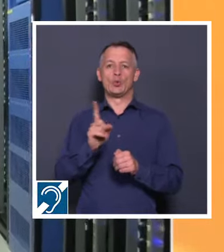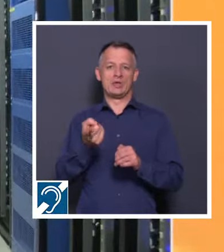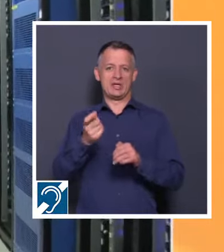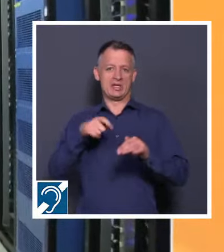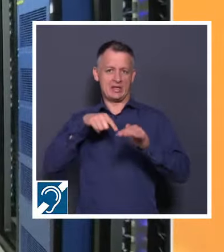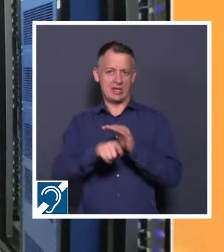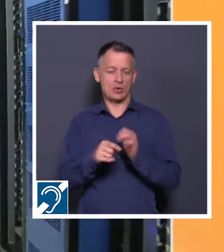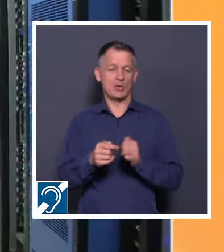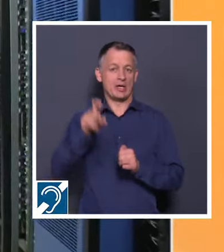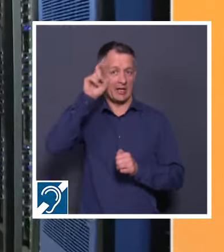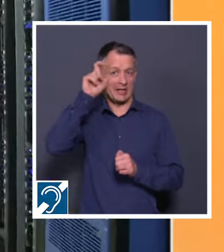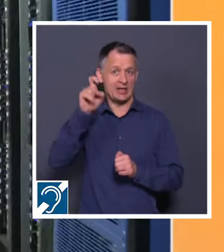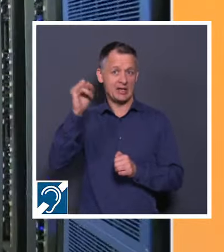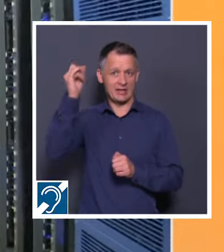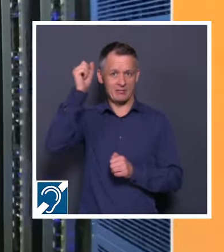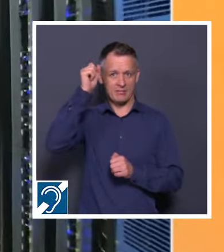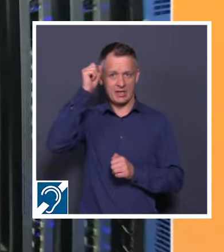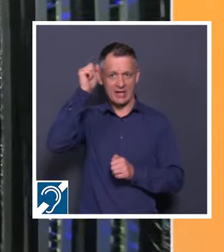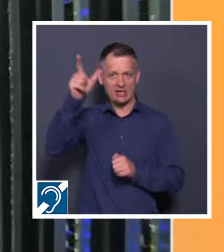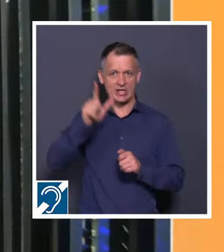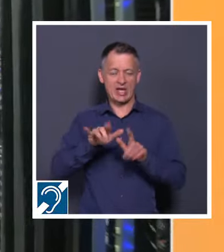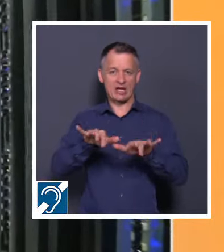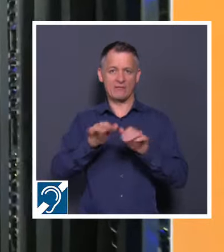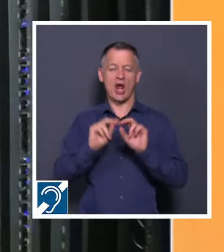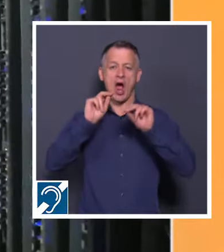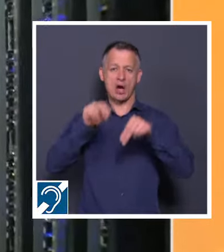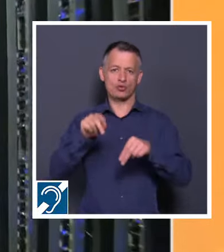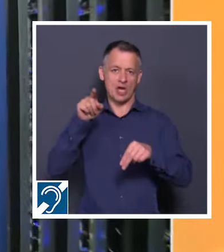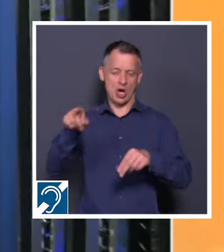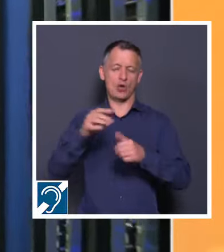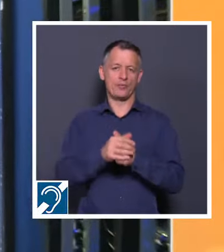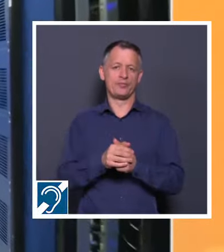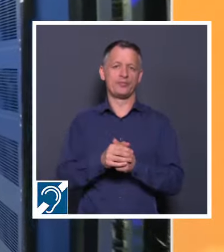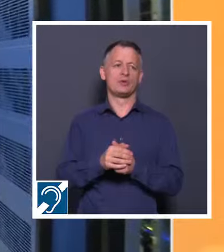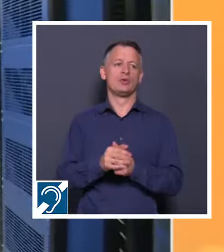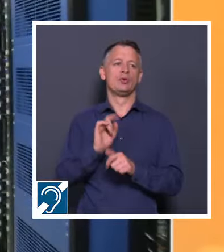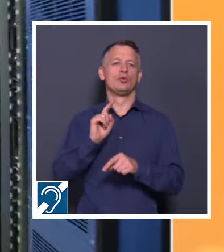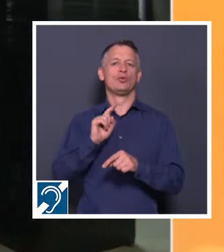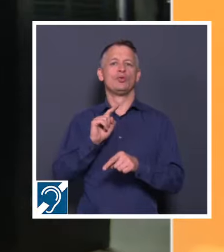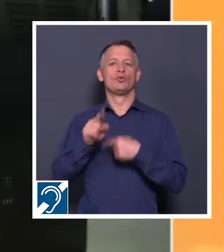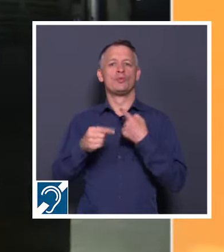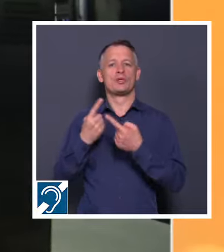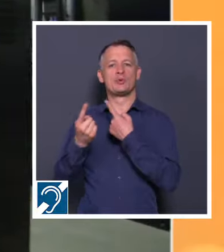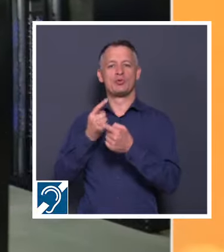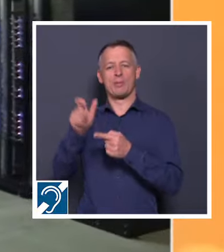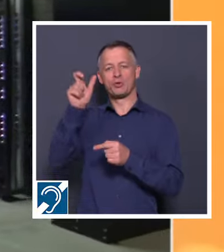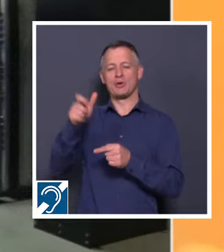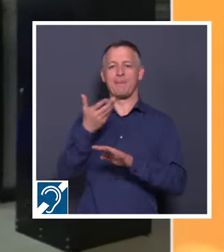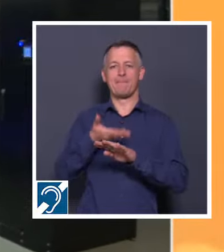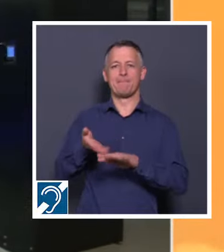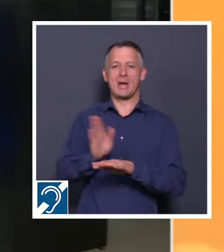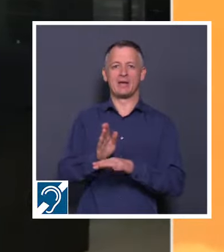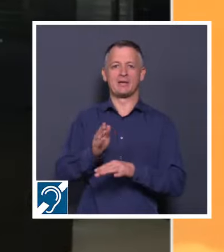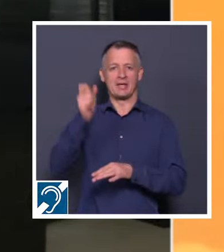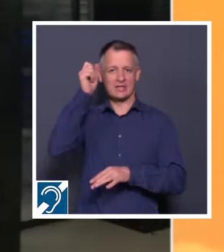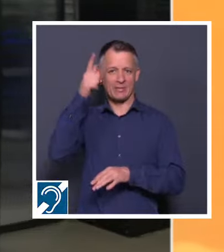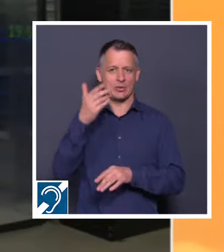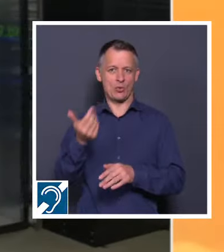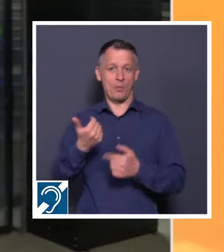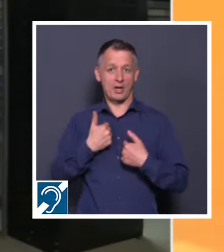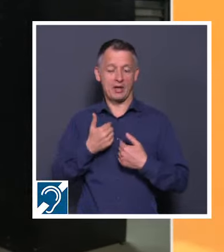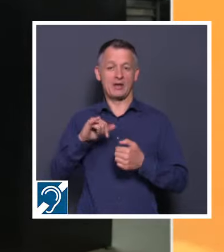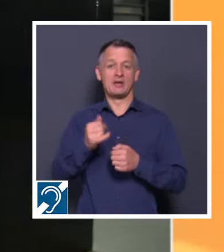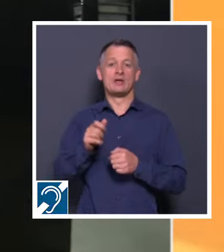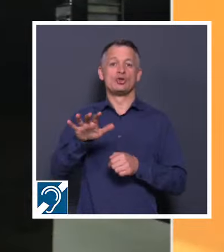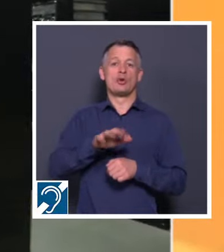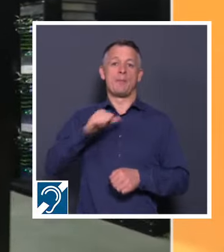inteligența artificială pe acolo este. Am ajuns la concluzia asta după ce am discutat cu oameni mai deștepți decât mine, atât în privat, cât și